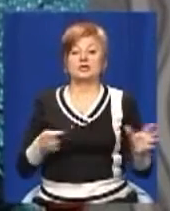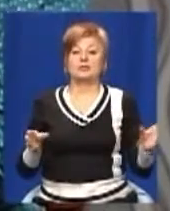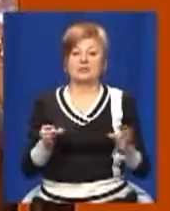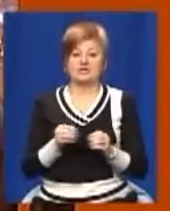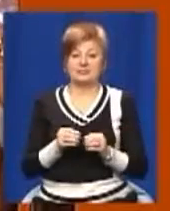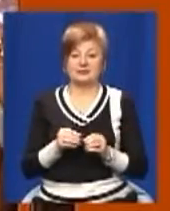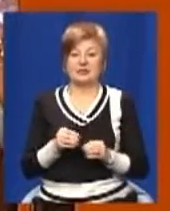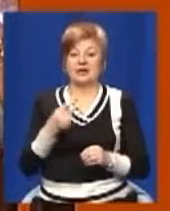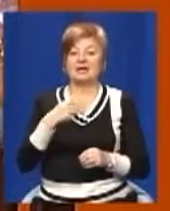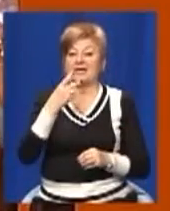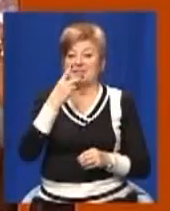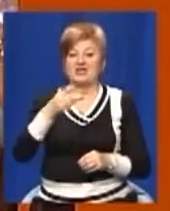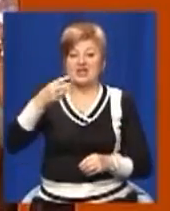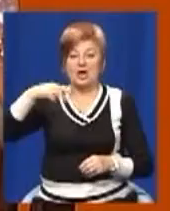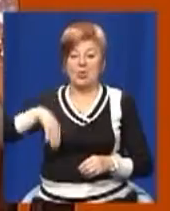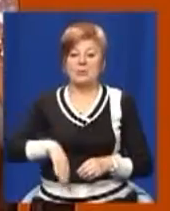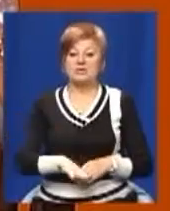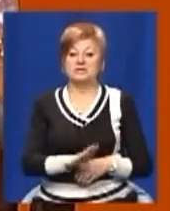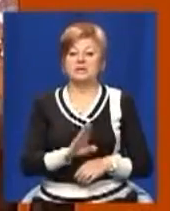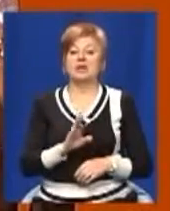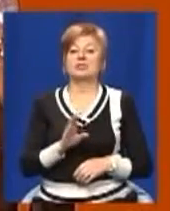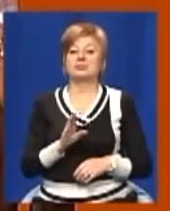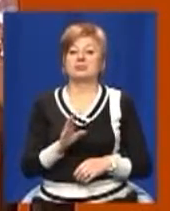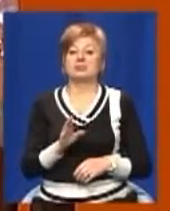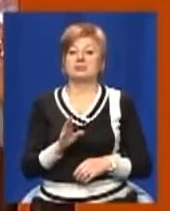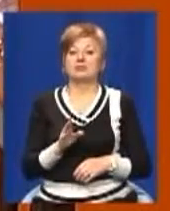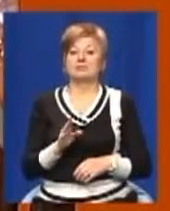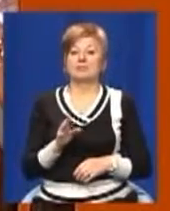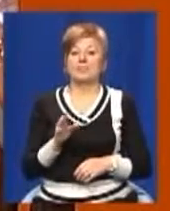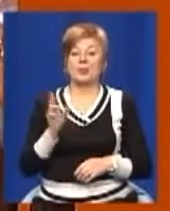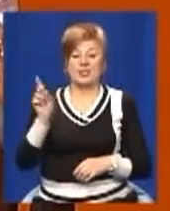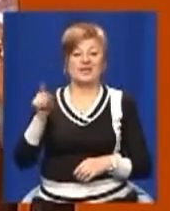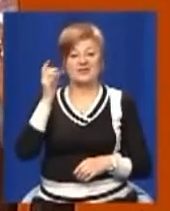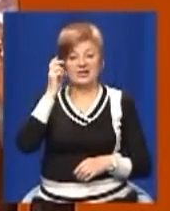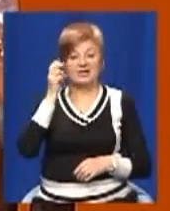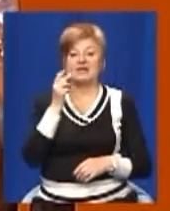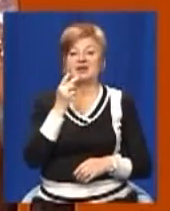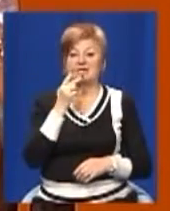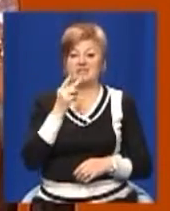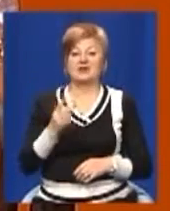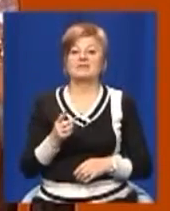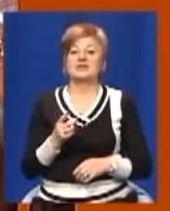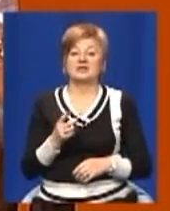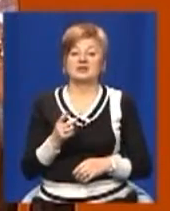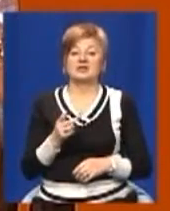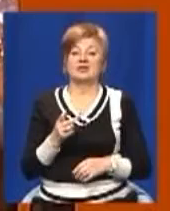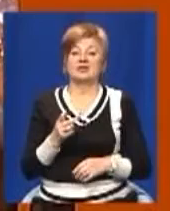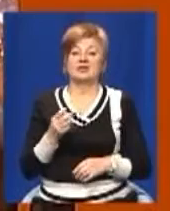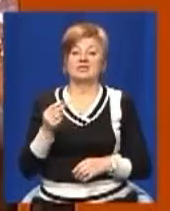глядачами. Я у метро бачила ще на криші, там на потолоці.